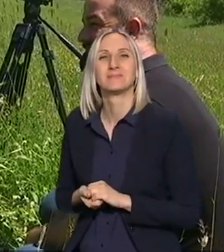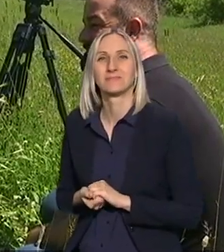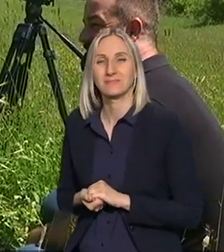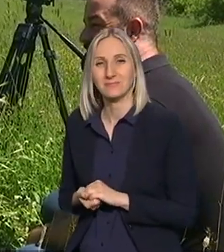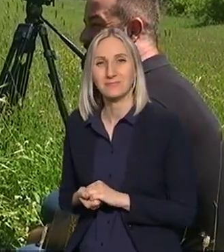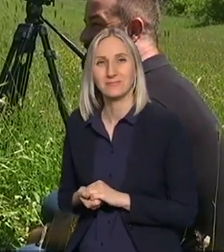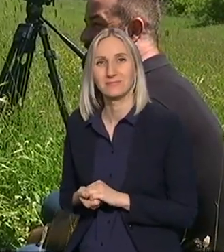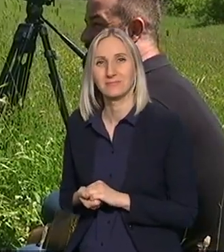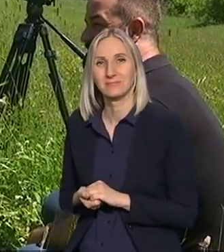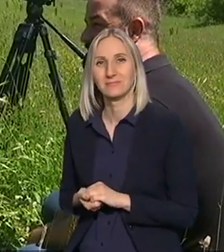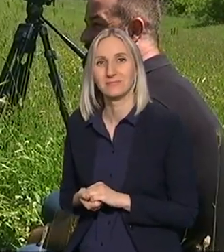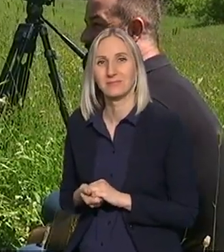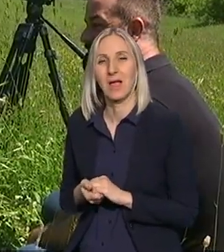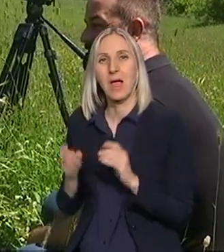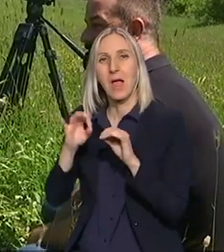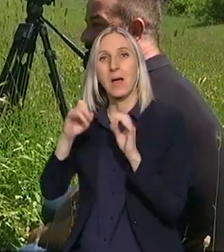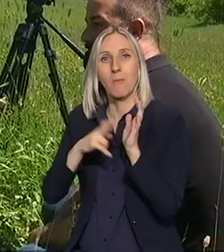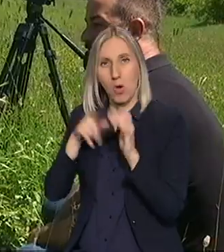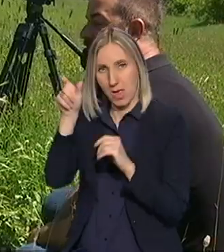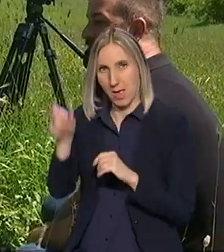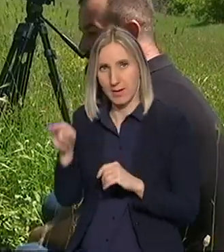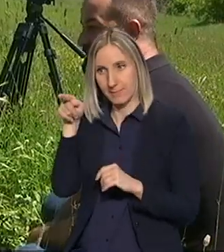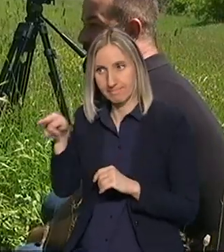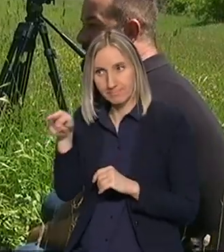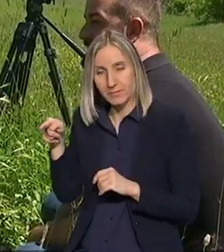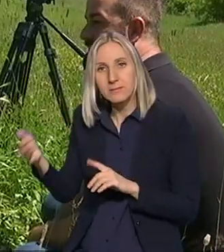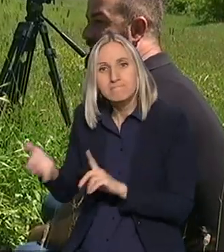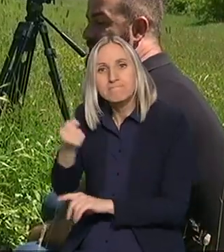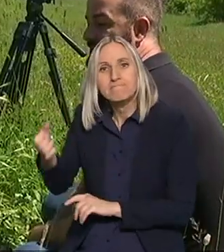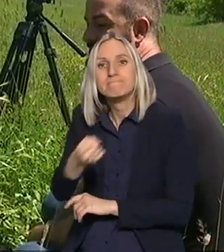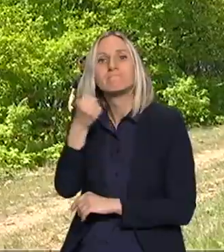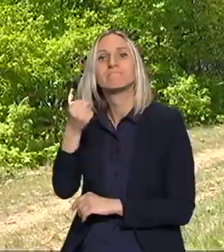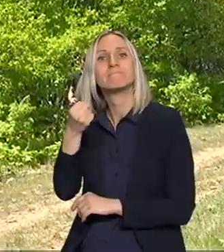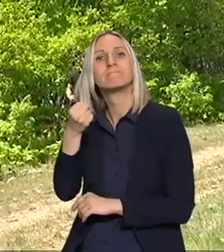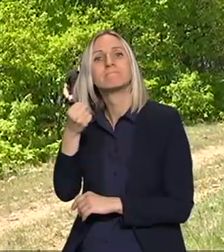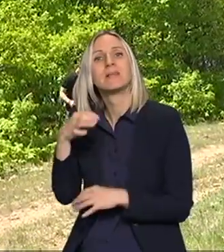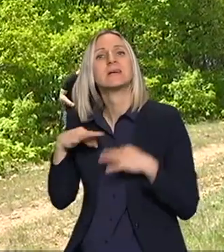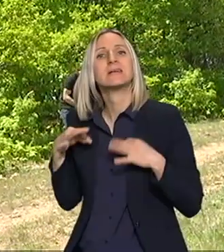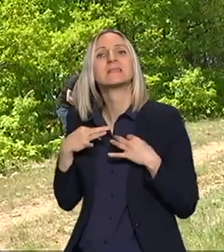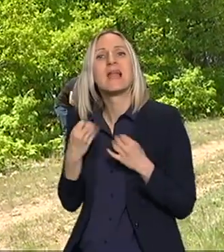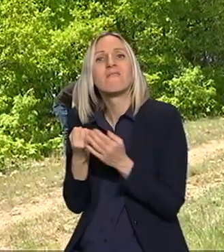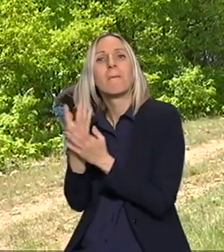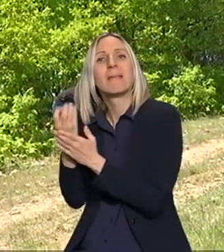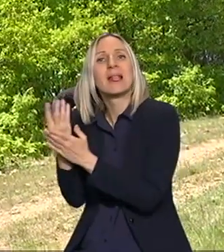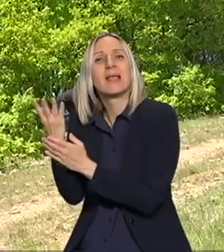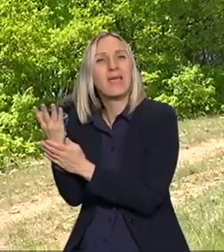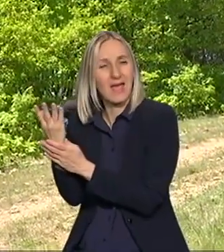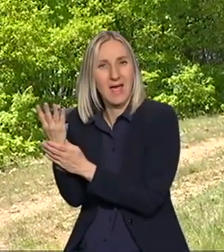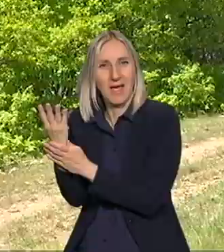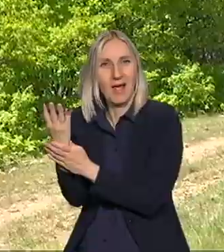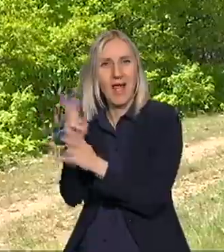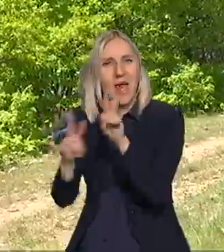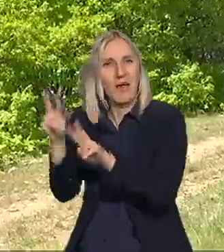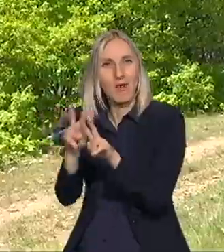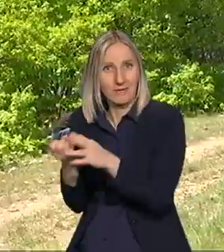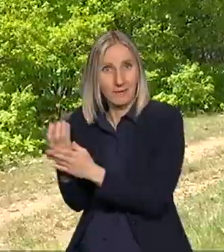Ti se baviš sakupljanjem lekovitog bilja. Tako, pa se, tako ste nekako